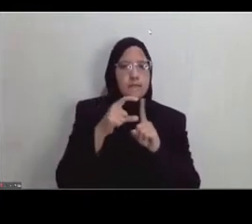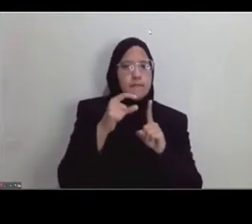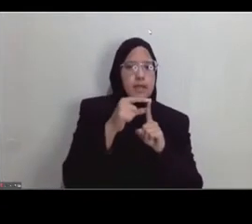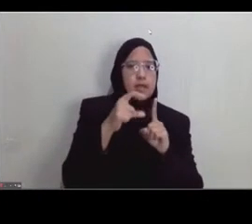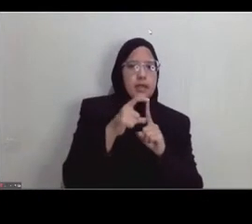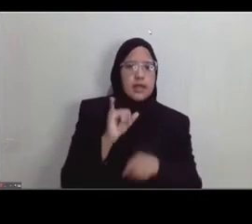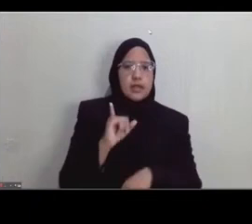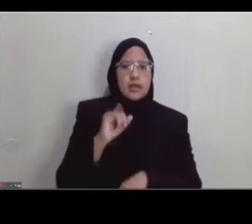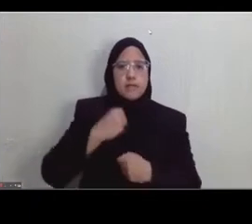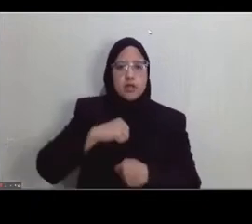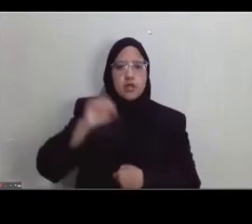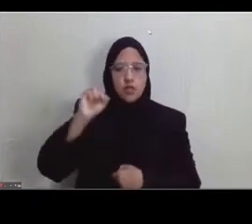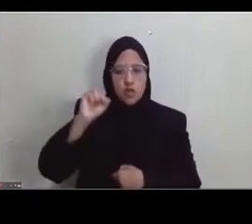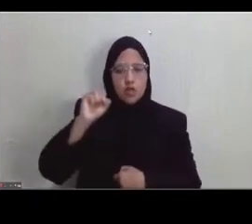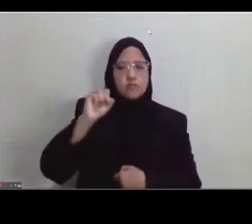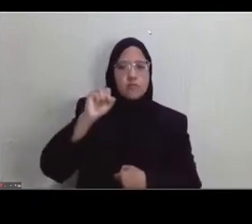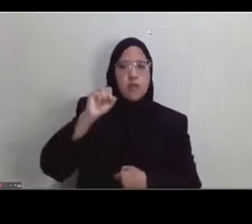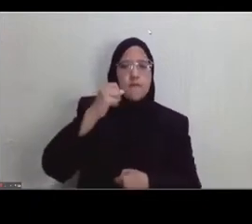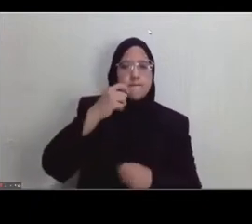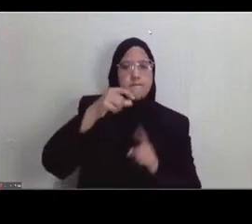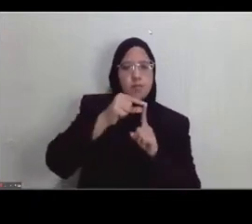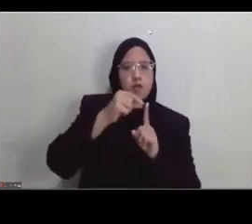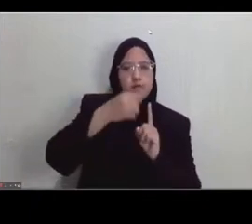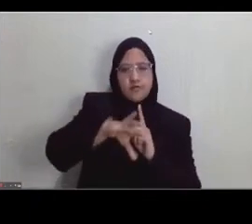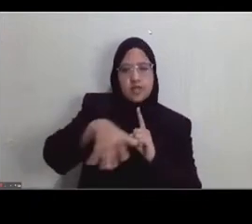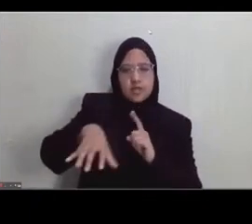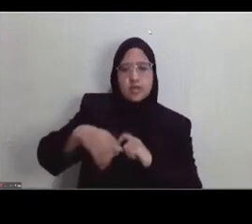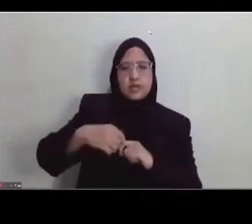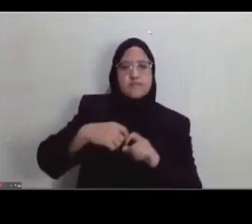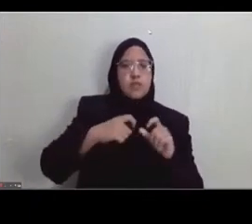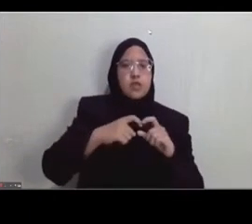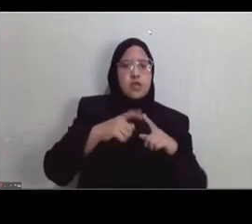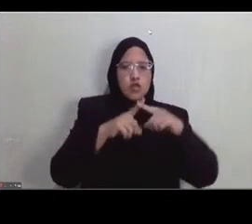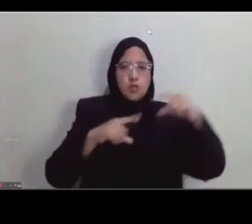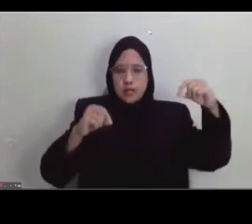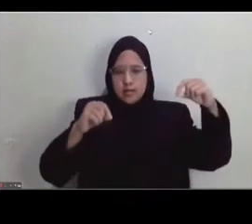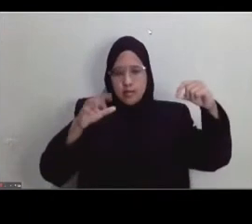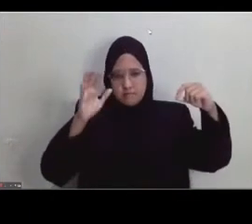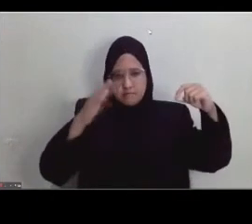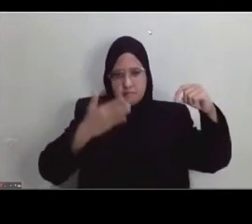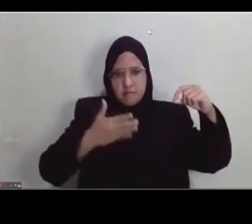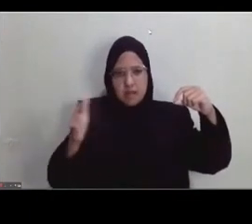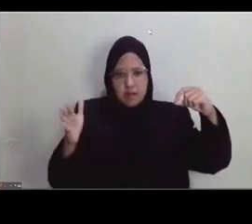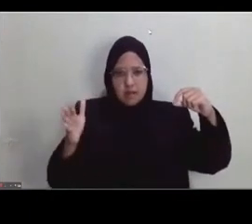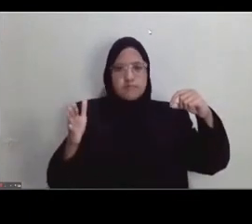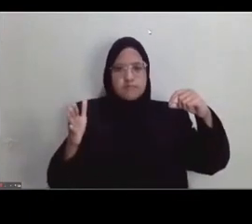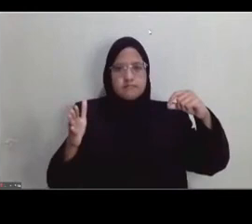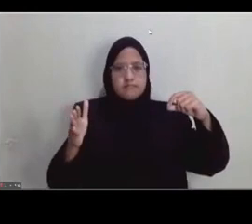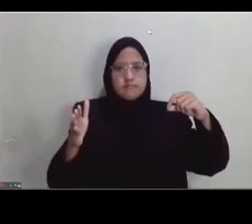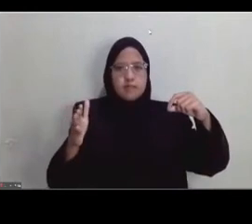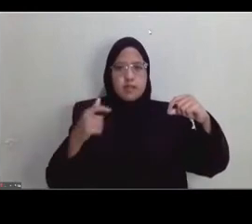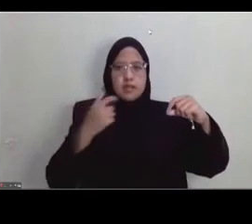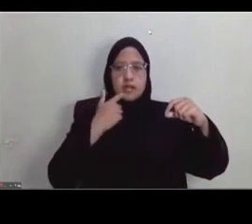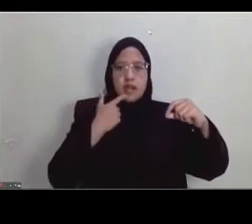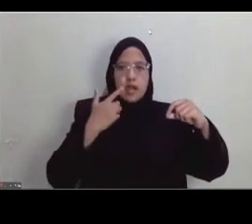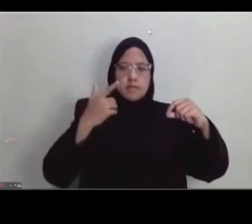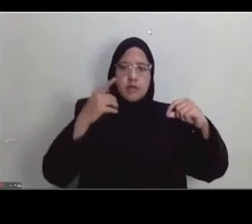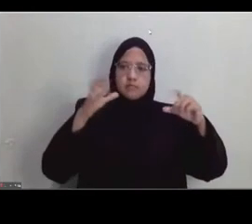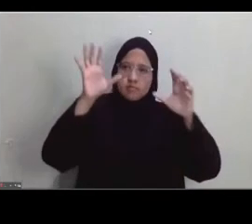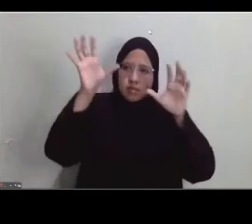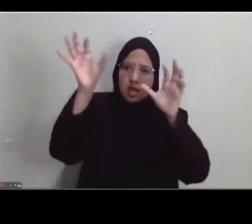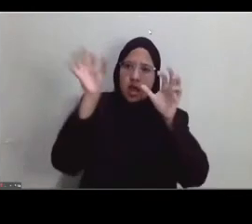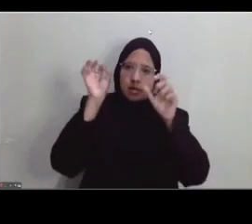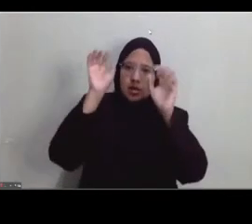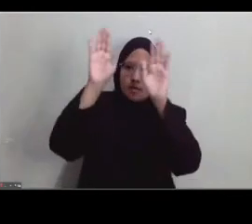putra daerah yang patut dipertimbangkan vide media online news.com Pemilu garing ID